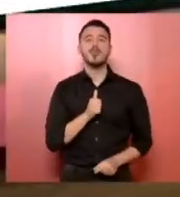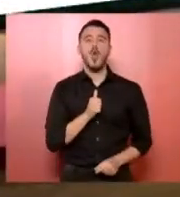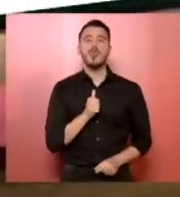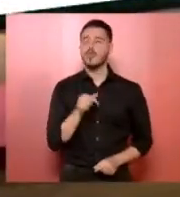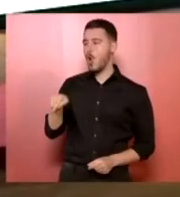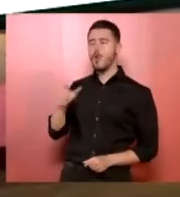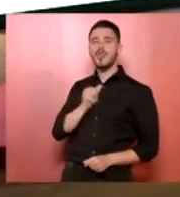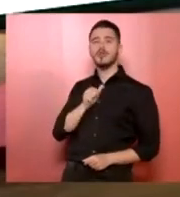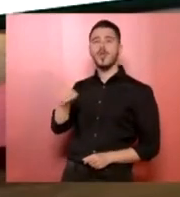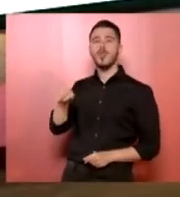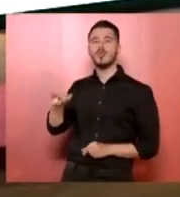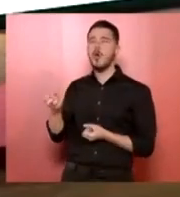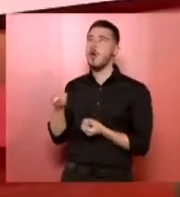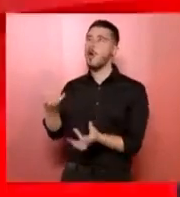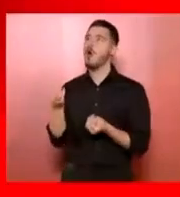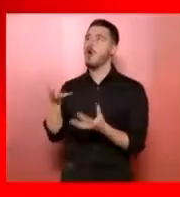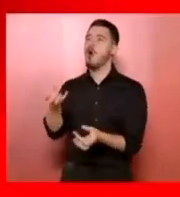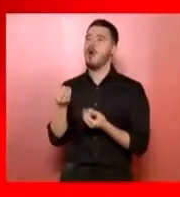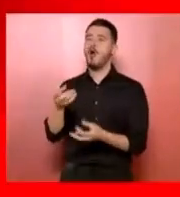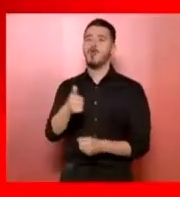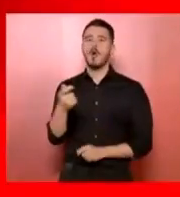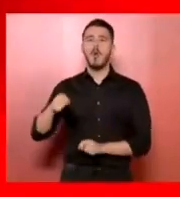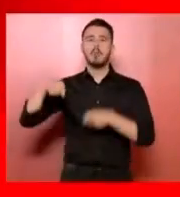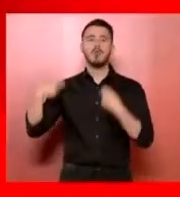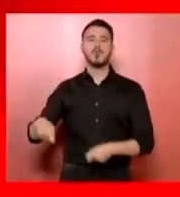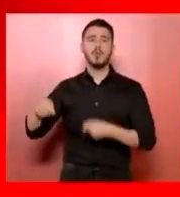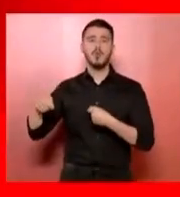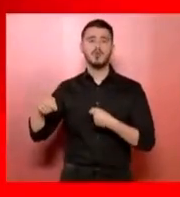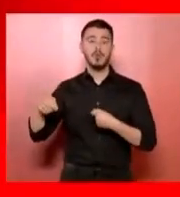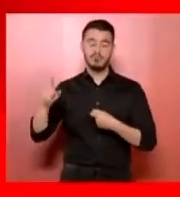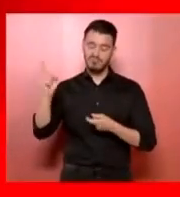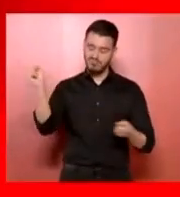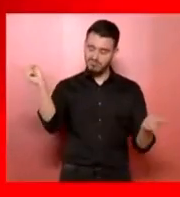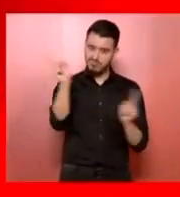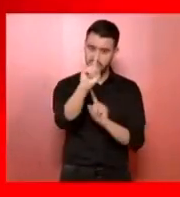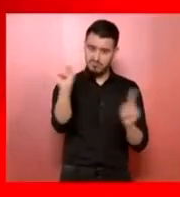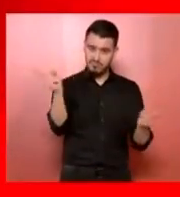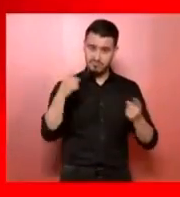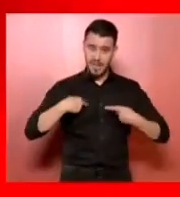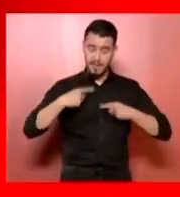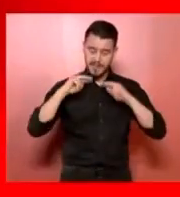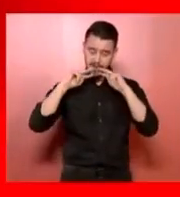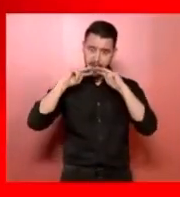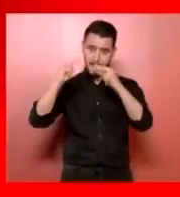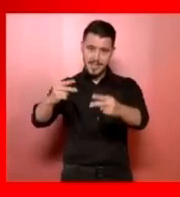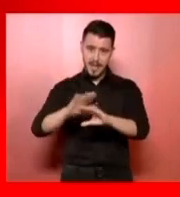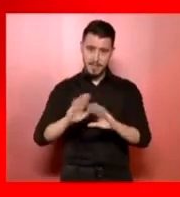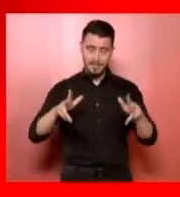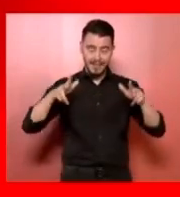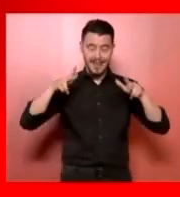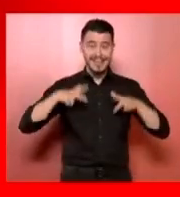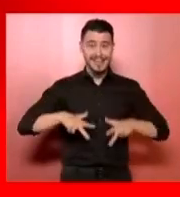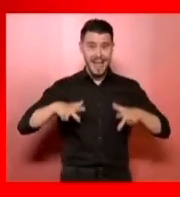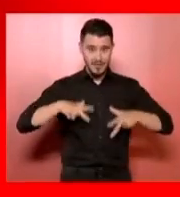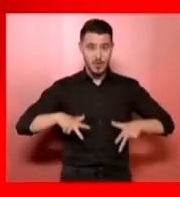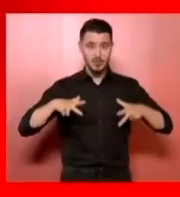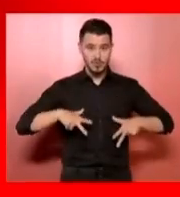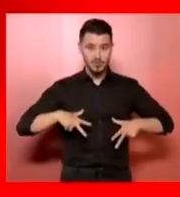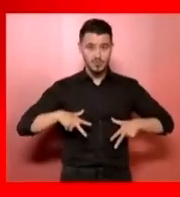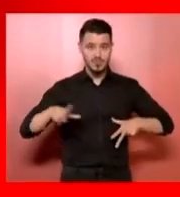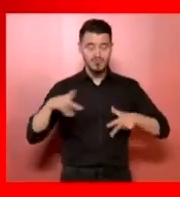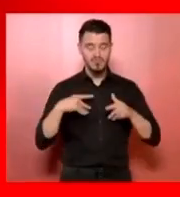αξία. Κανείς άλλος. Ενώ εμείς λέμε ότι όταν το κράτος επενδύει στα